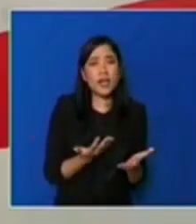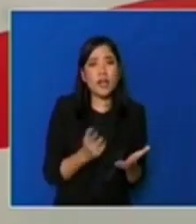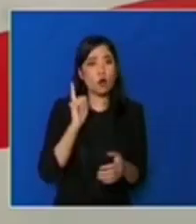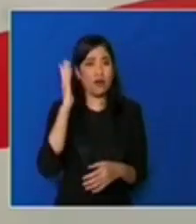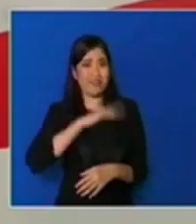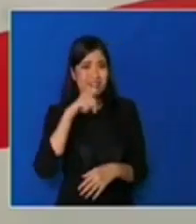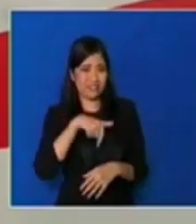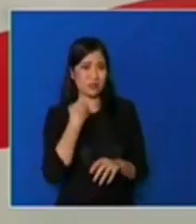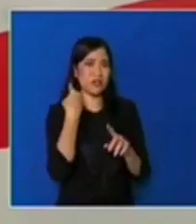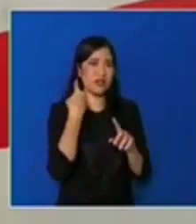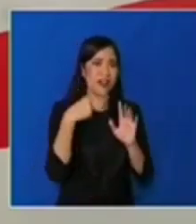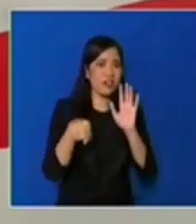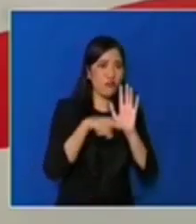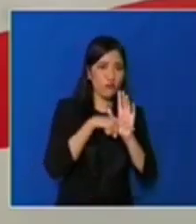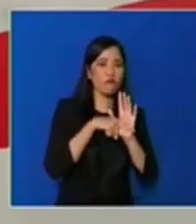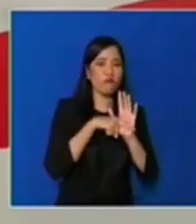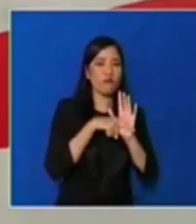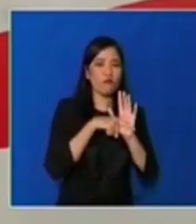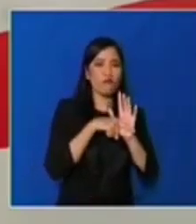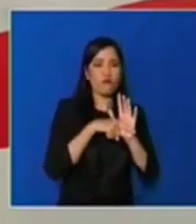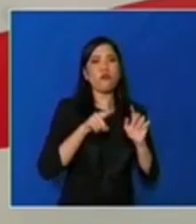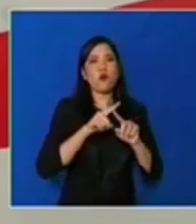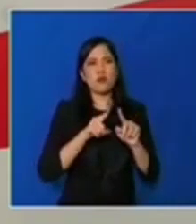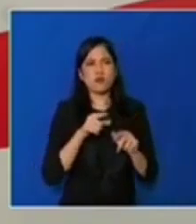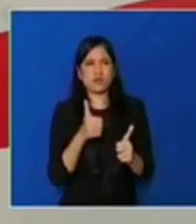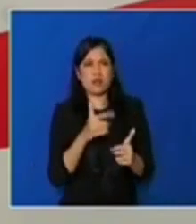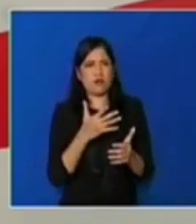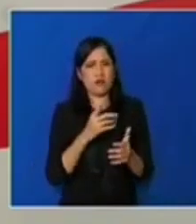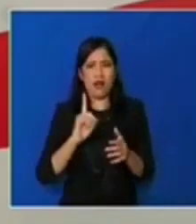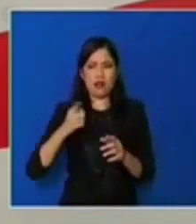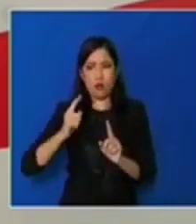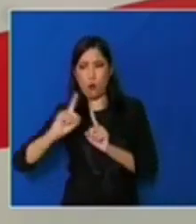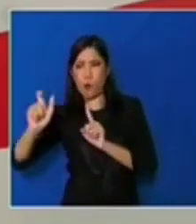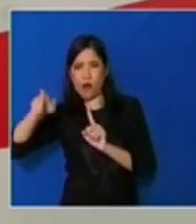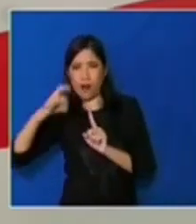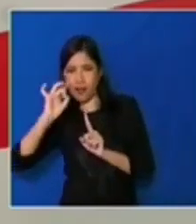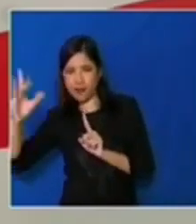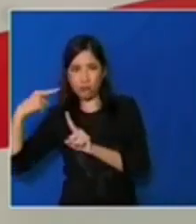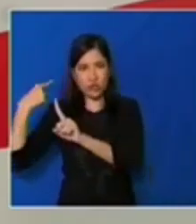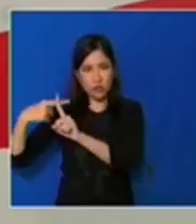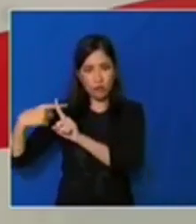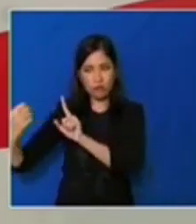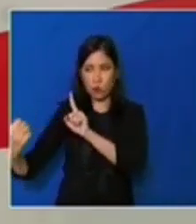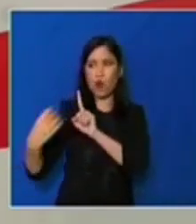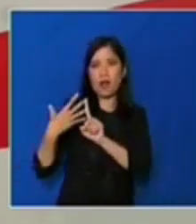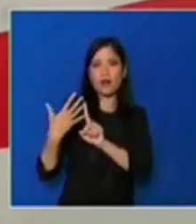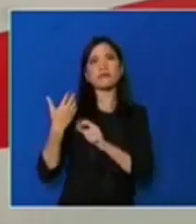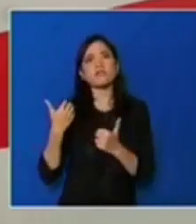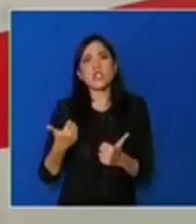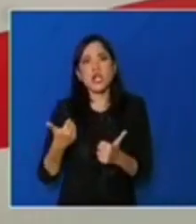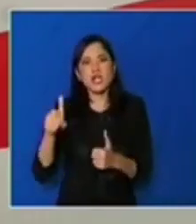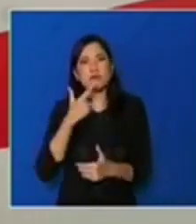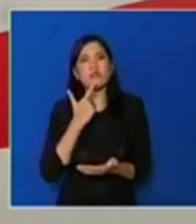saat ini negatif dengan ketidak hati-hatian bisa saja tertular orang lain yang positif Oleh karena itu ini menjadi penting